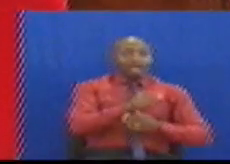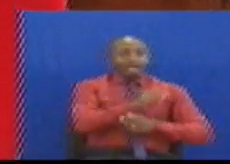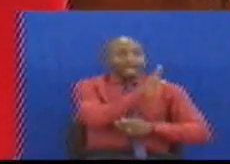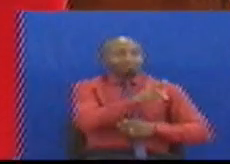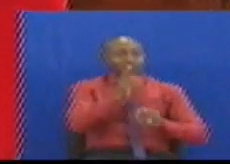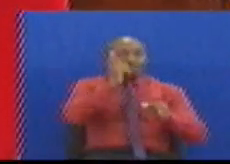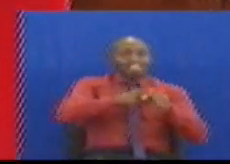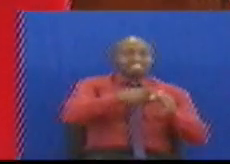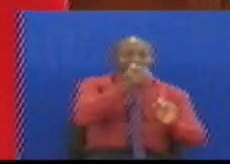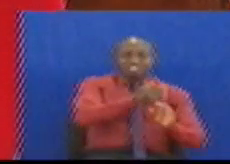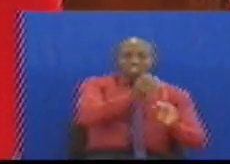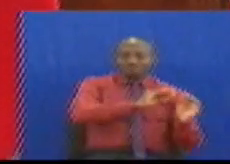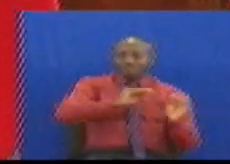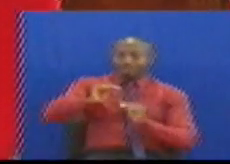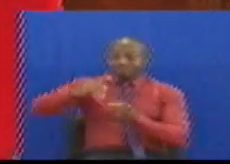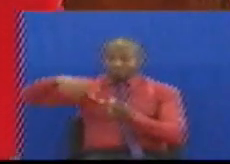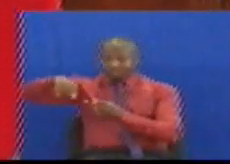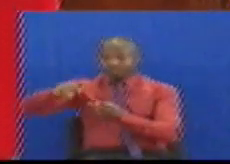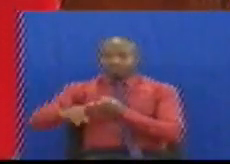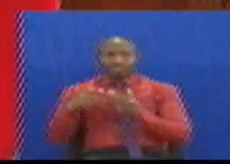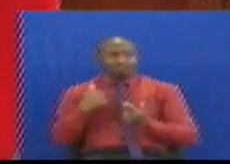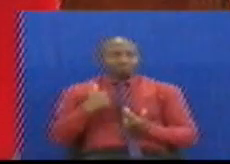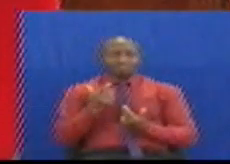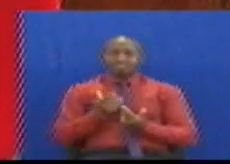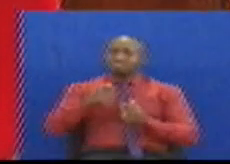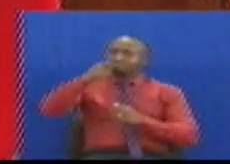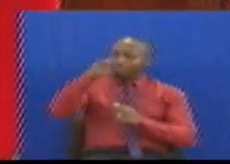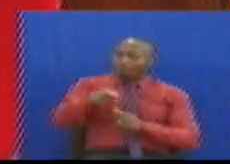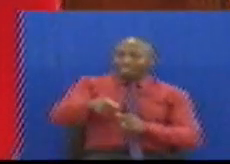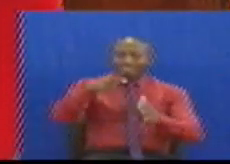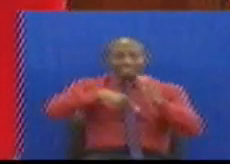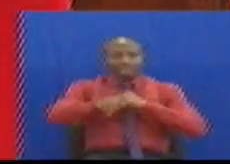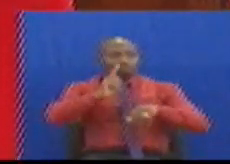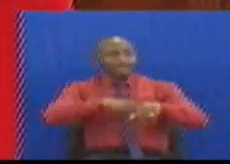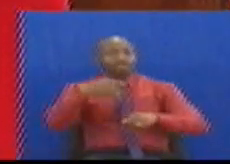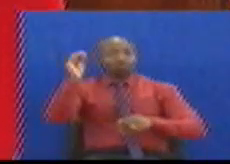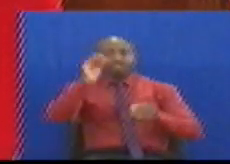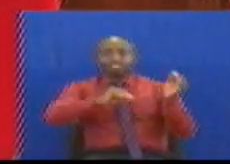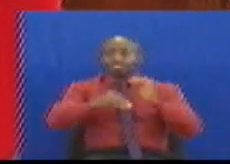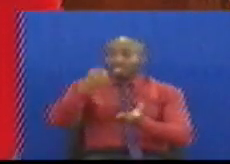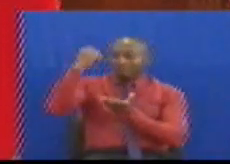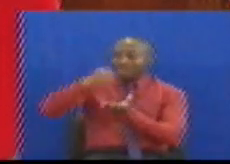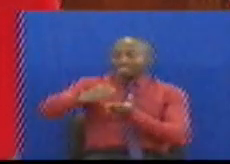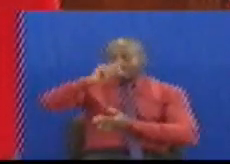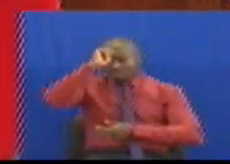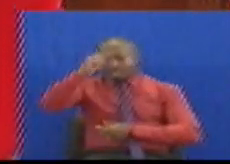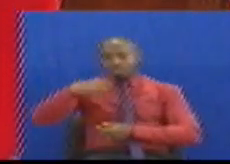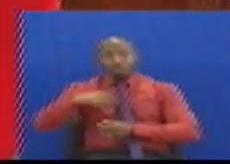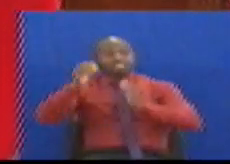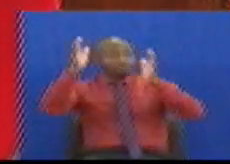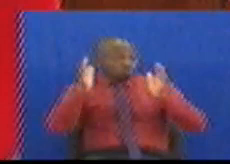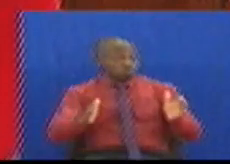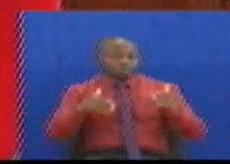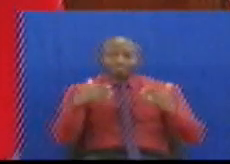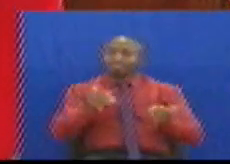vijijini. Mheshimiwa Naibu Spika, jambo hili mimi kama mbunge nimeshalipongeza ndani ya bunge wakati nachangia ofisi budget ya ofisi ya Waziri Mkuu. Narudia tena,